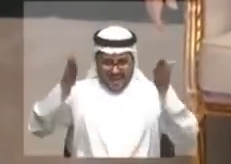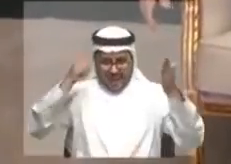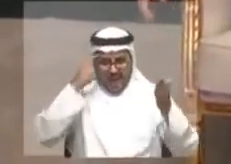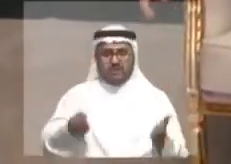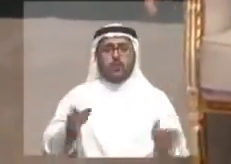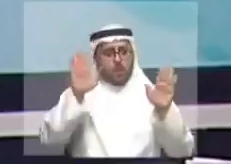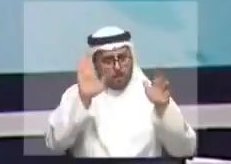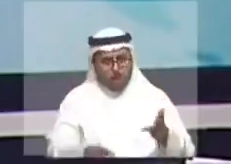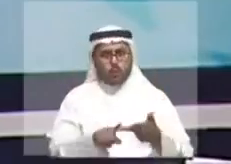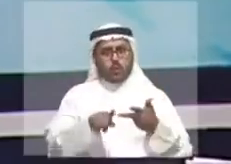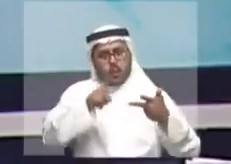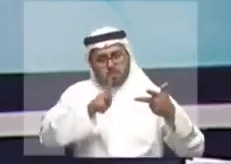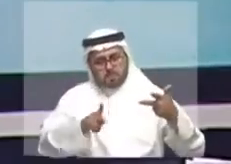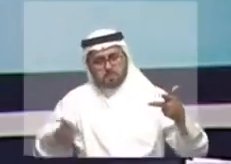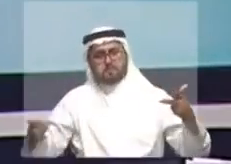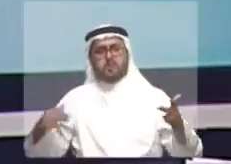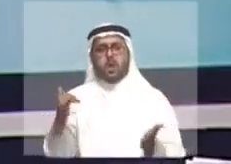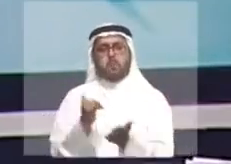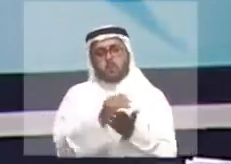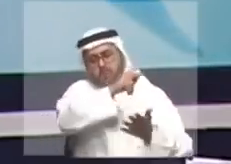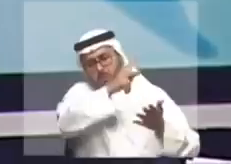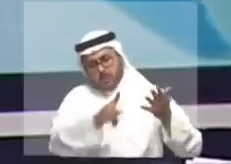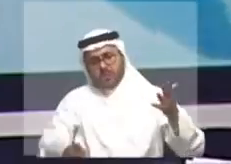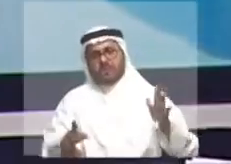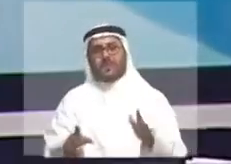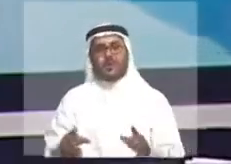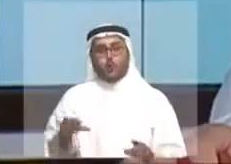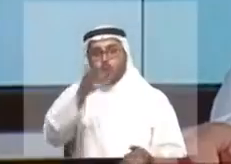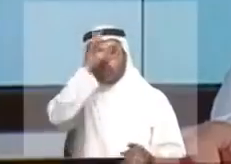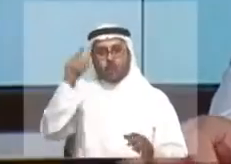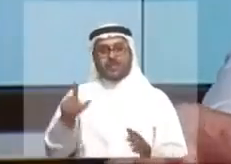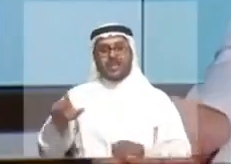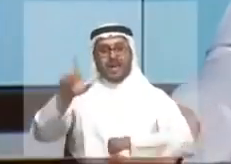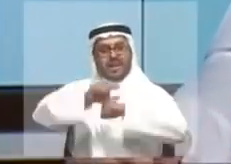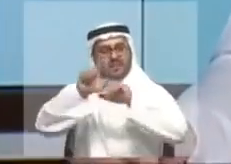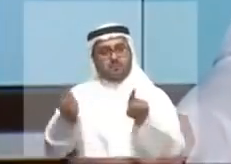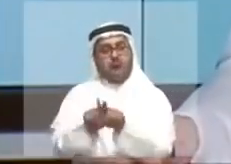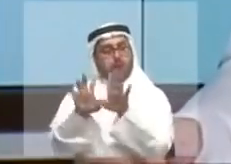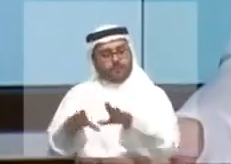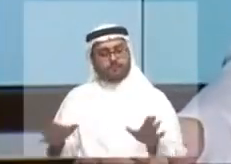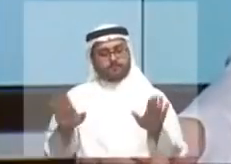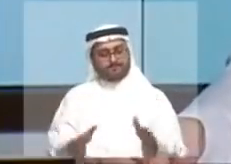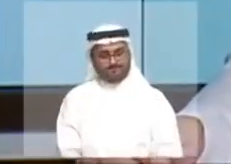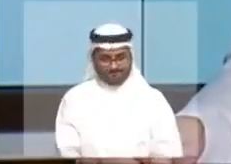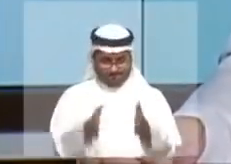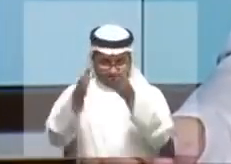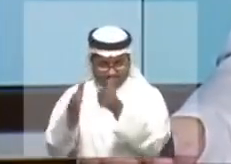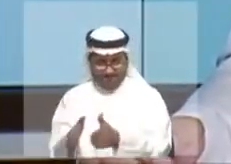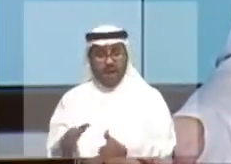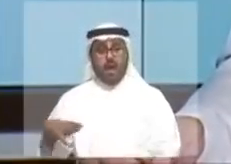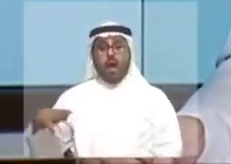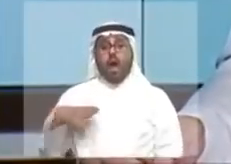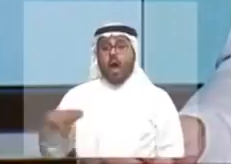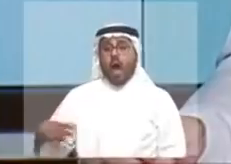من أصحاب المعالي الوزراء والوفد الرسمي المرافق للرئيس التونسي. والتقى خادم الحرمين الشريفين